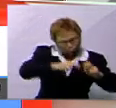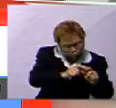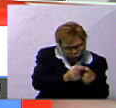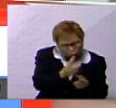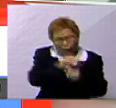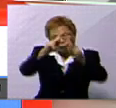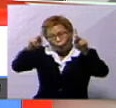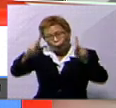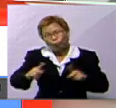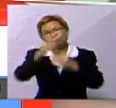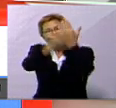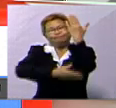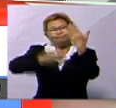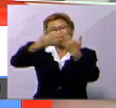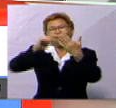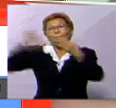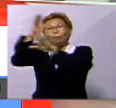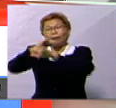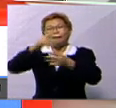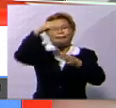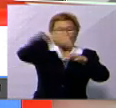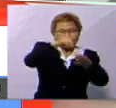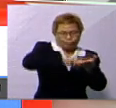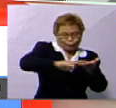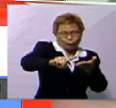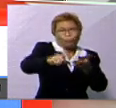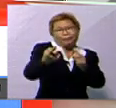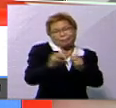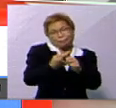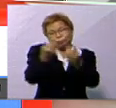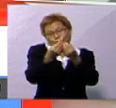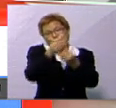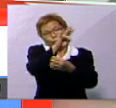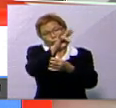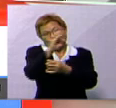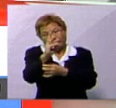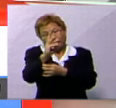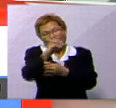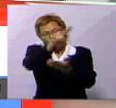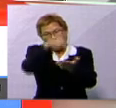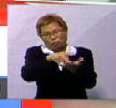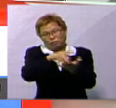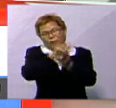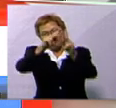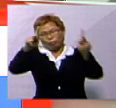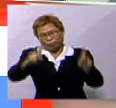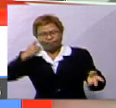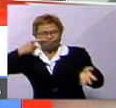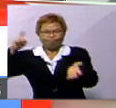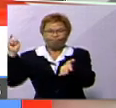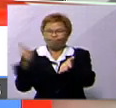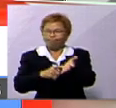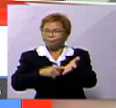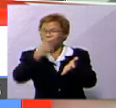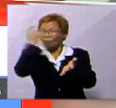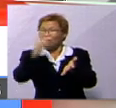Pondok di seluruh negara pada minggu pertama pelaksanaannya daripada jumlah itu 76 pusat tahfiz dan Pondok diberi notis kerana